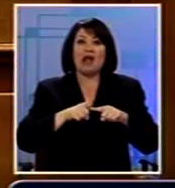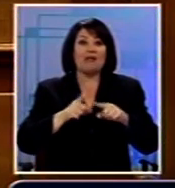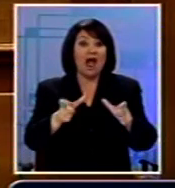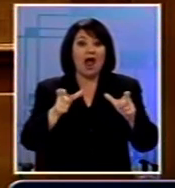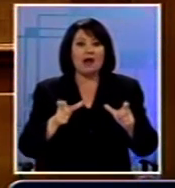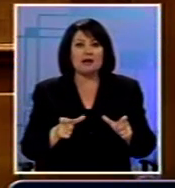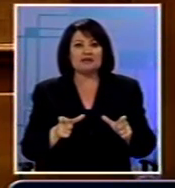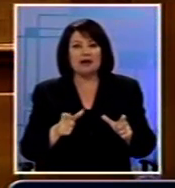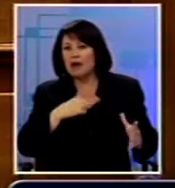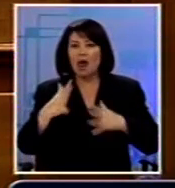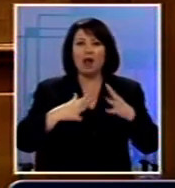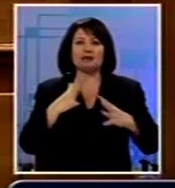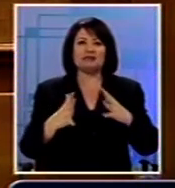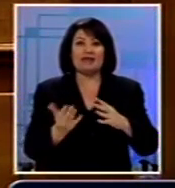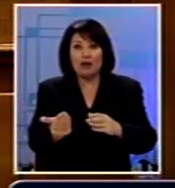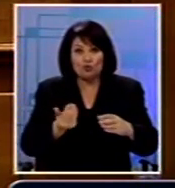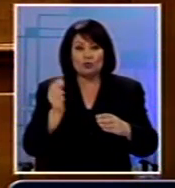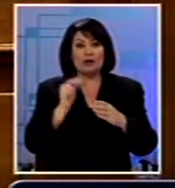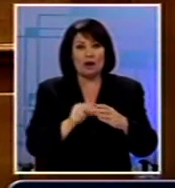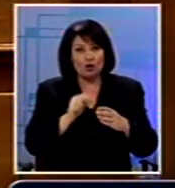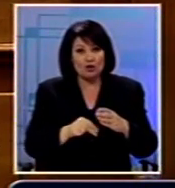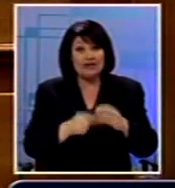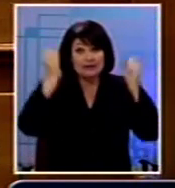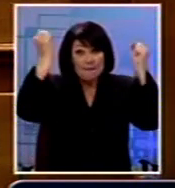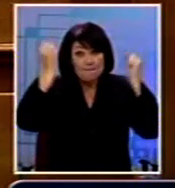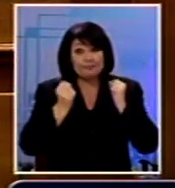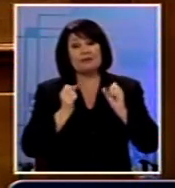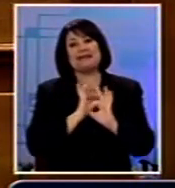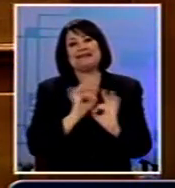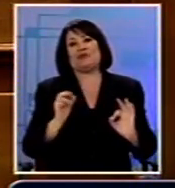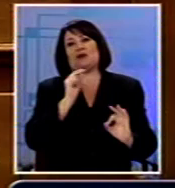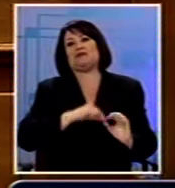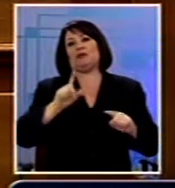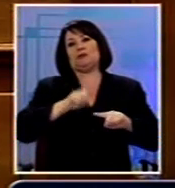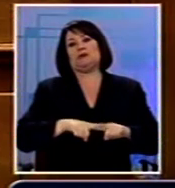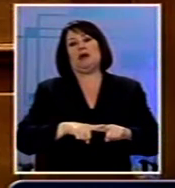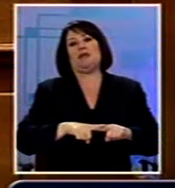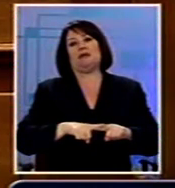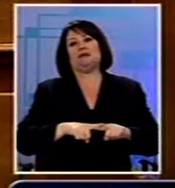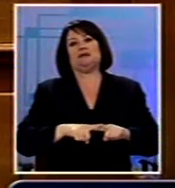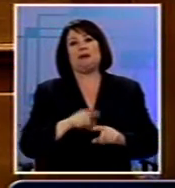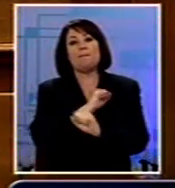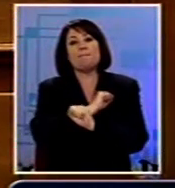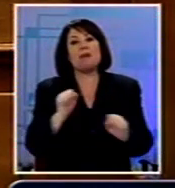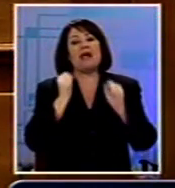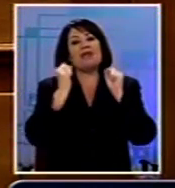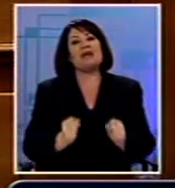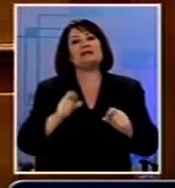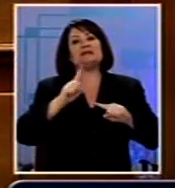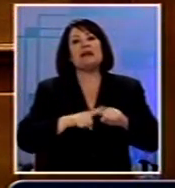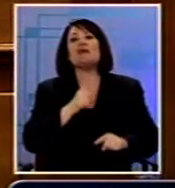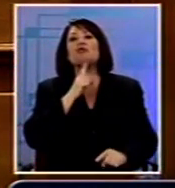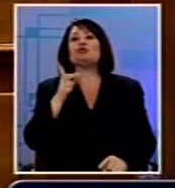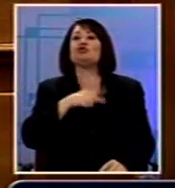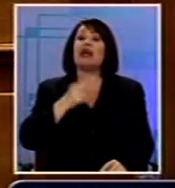αβεβαιότητα, στην αστάθεια, σε πρόωρες εκλογές, βλάπτουν κατάφορα τα συμφέροντα της χώρας. Υπονομεύουν τη θέση της, όπως σωστά